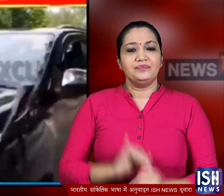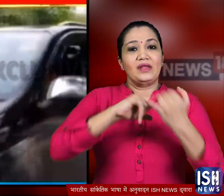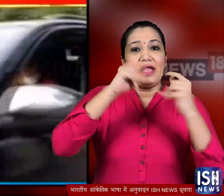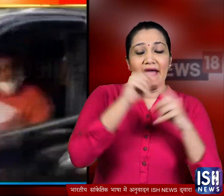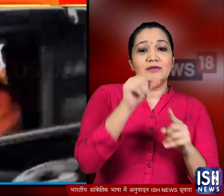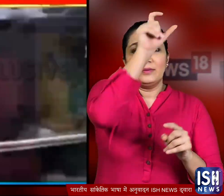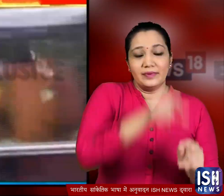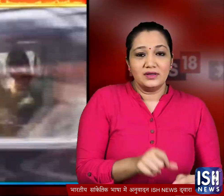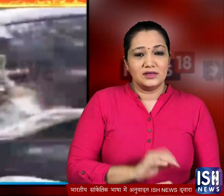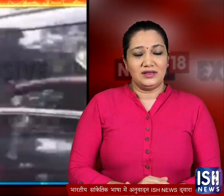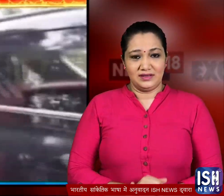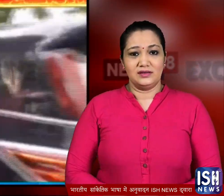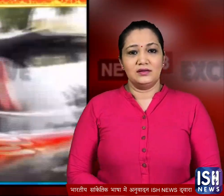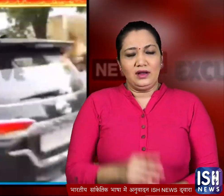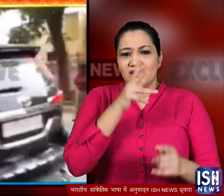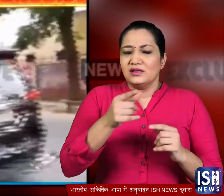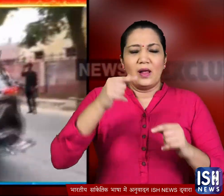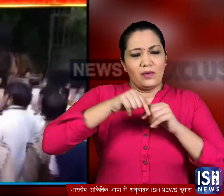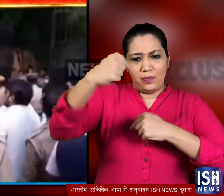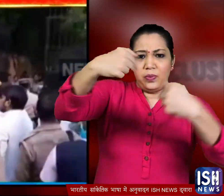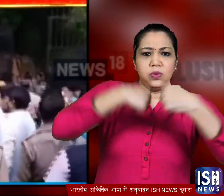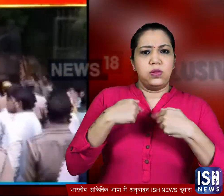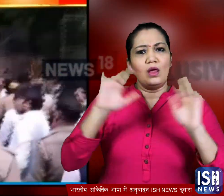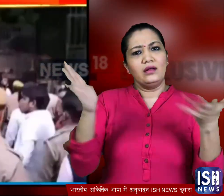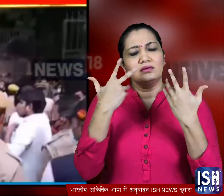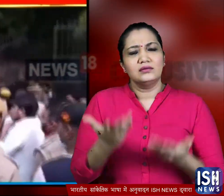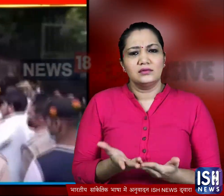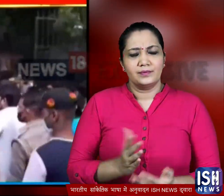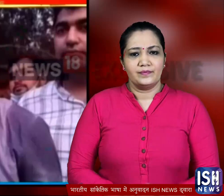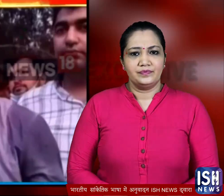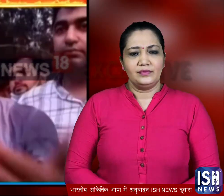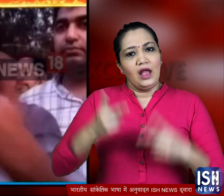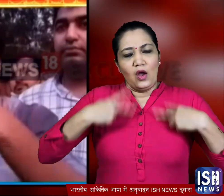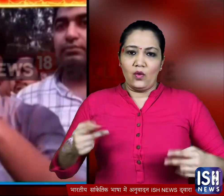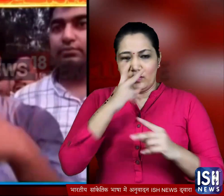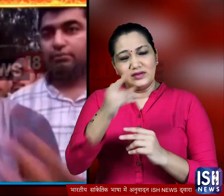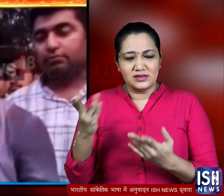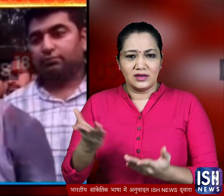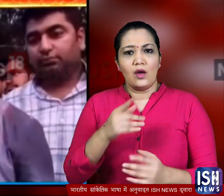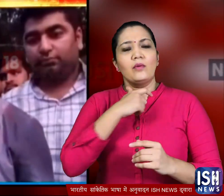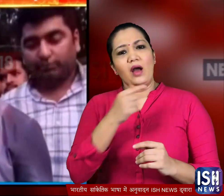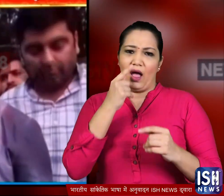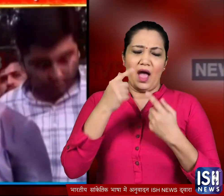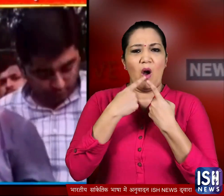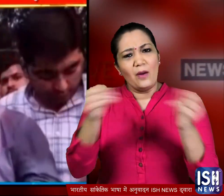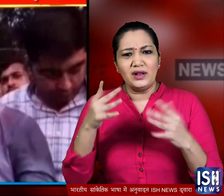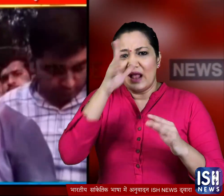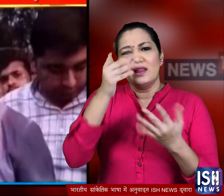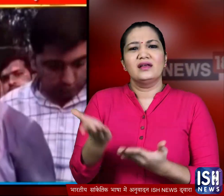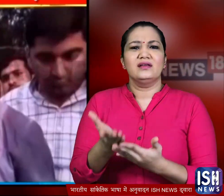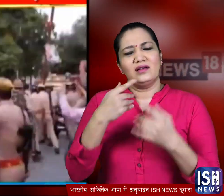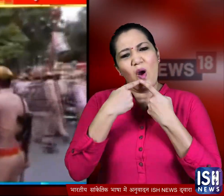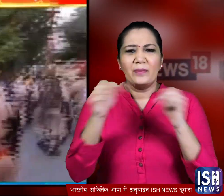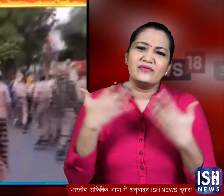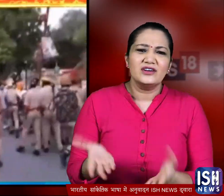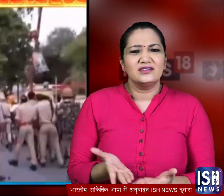हैं। वहीं समाजवादी पार्टी के उम्मीदवार ने इस पूरे मामले को उसे फंसाने की साजिश करार दिया। आज वो कोर्ट में पेश हुआ, उसने कबूल कर लिया कि ये सब फर्जी